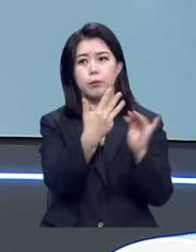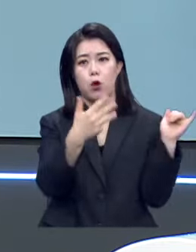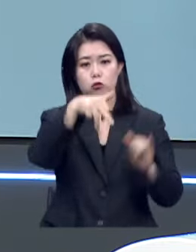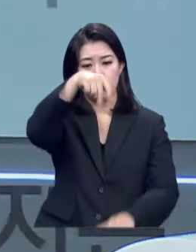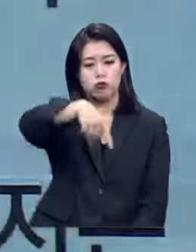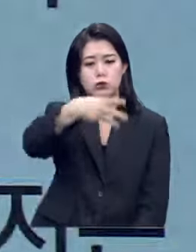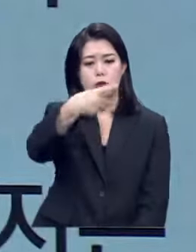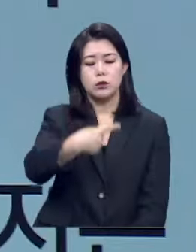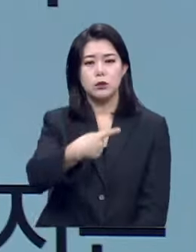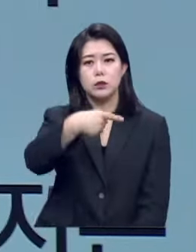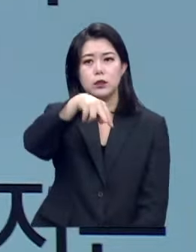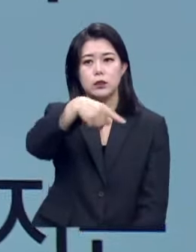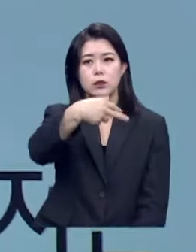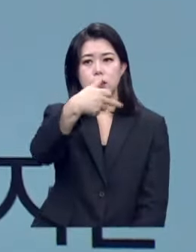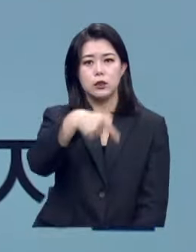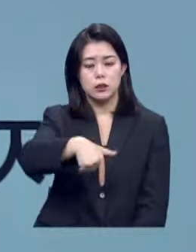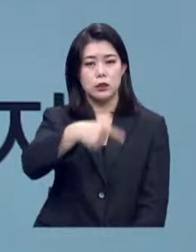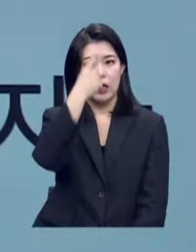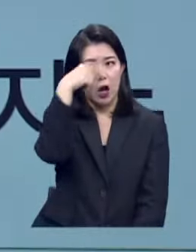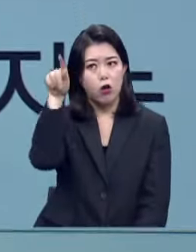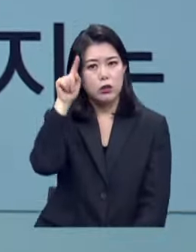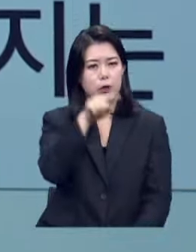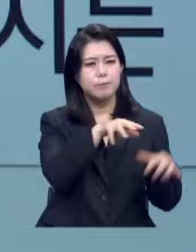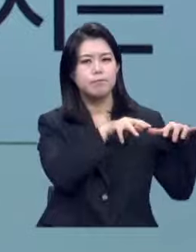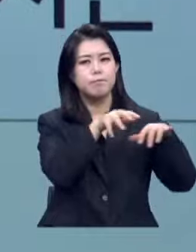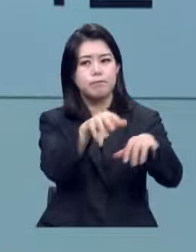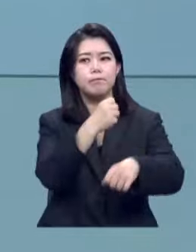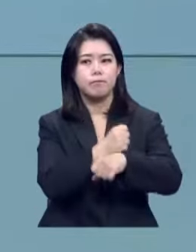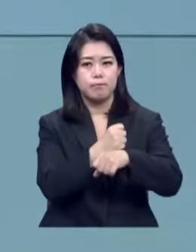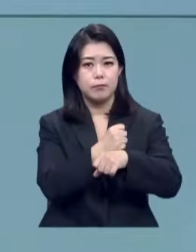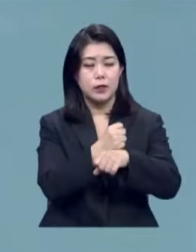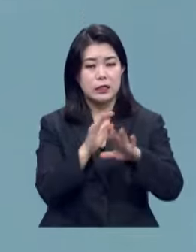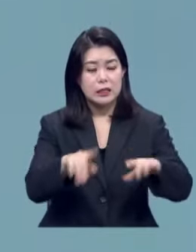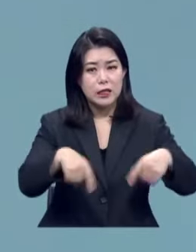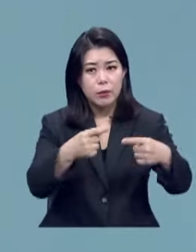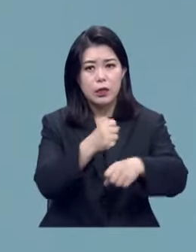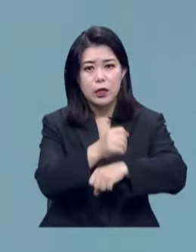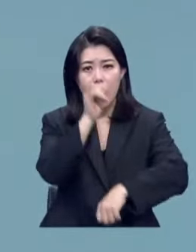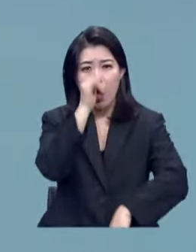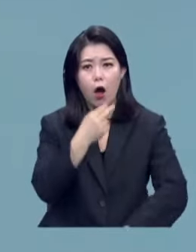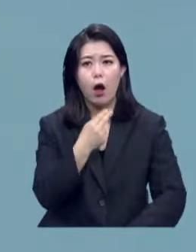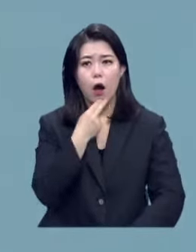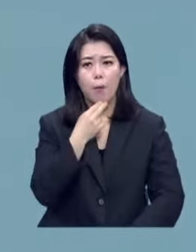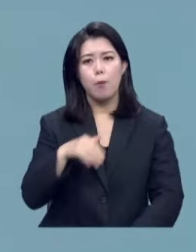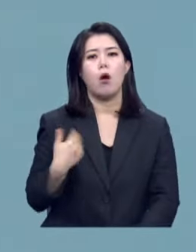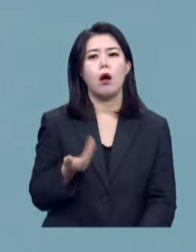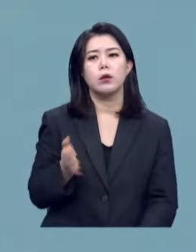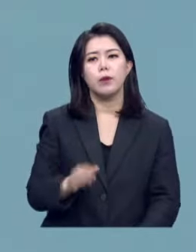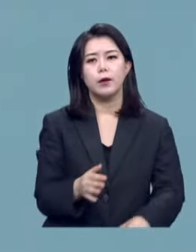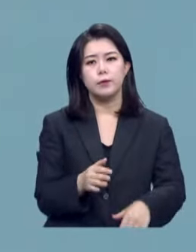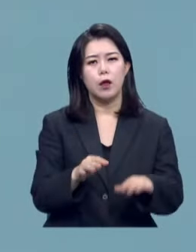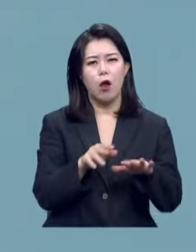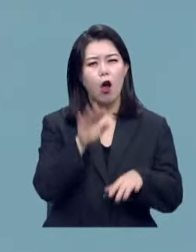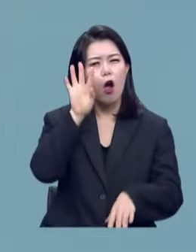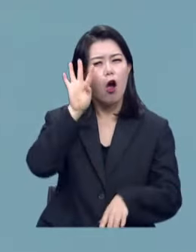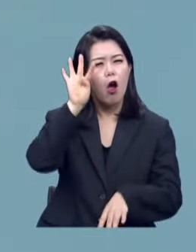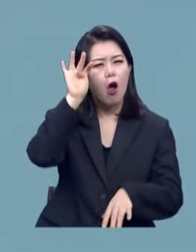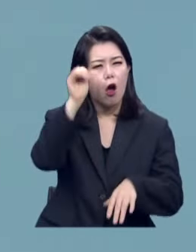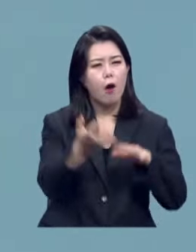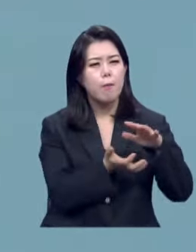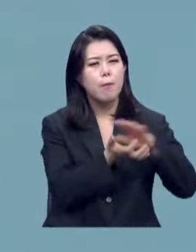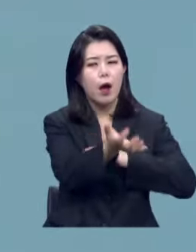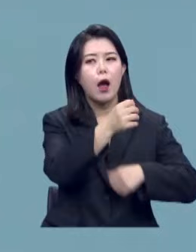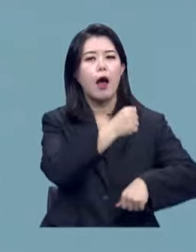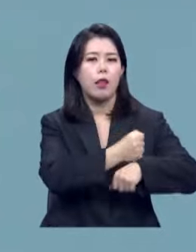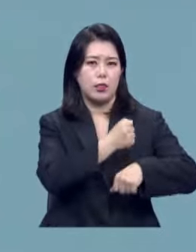지역으로 이동했다 북한군이 전투에 참전 했는지는 파악이 안 되지만 며칠 내에 전투에